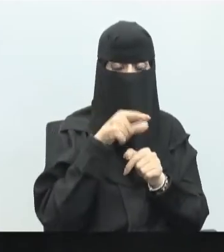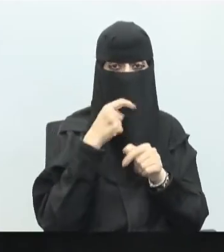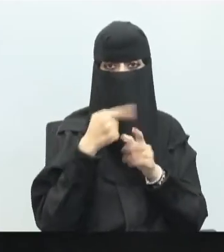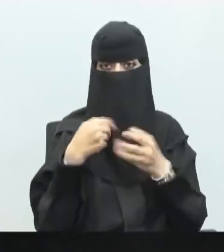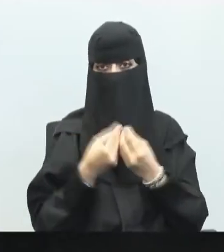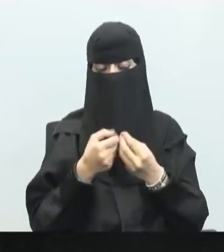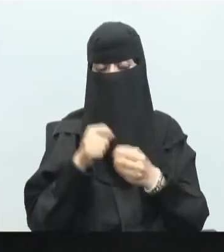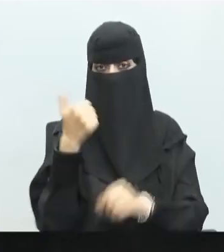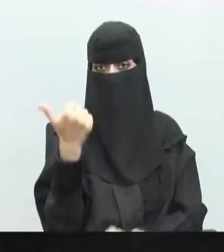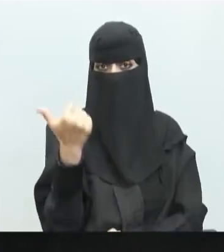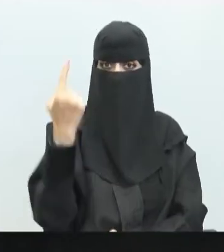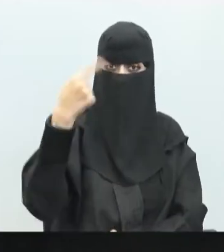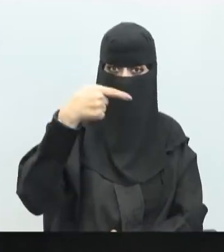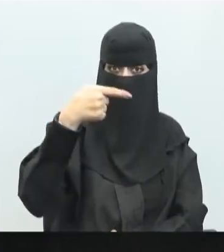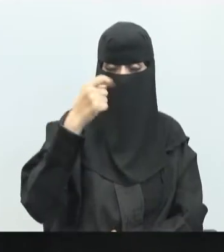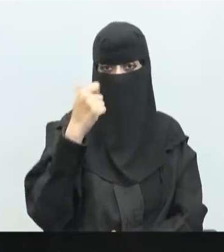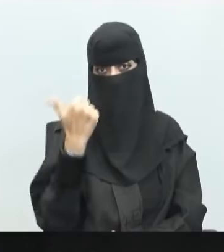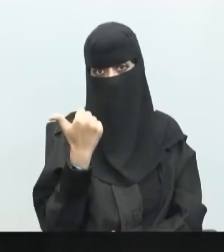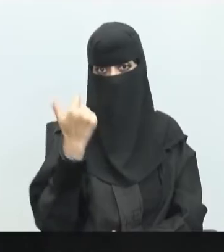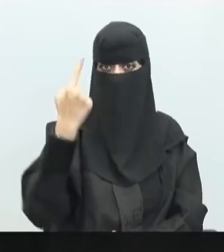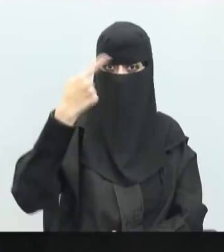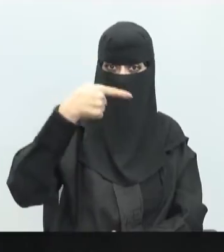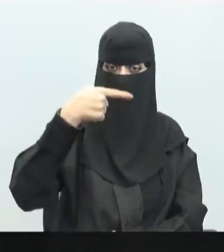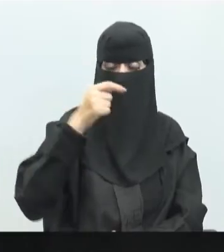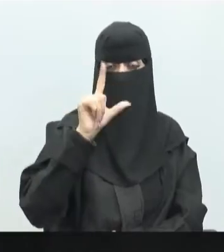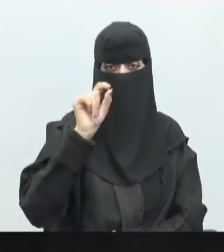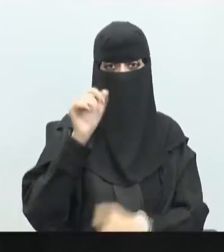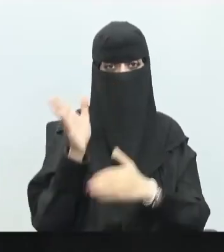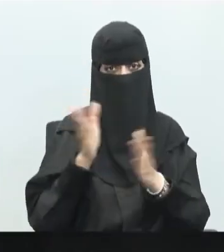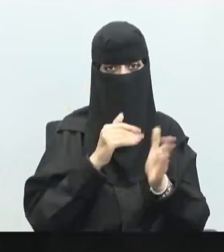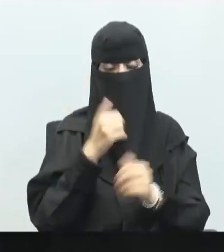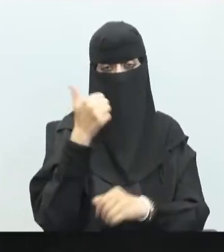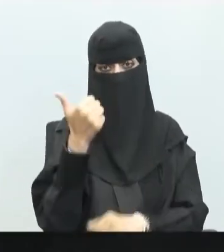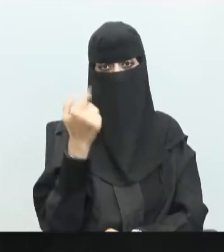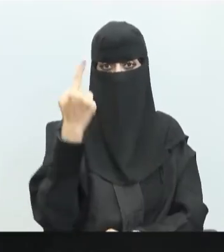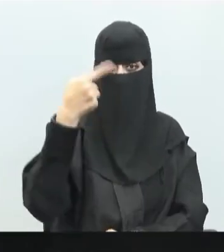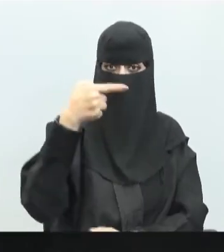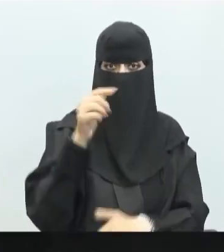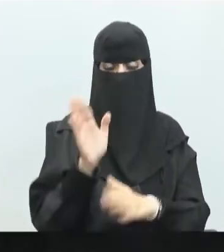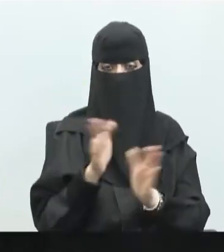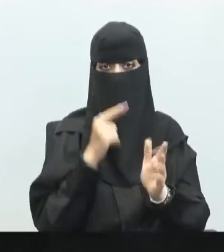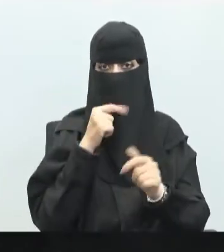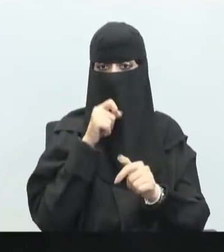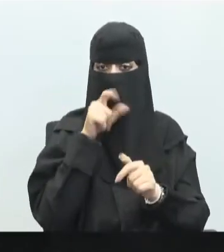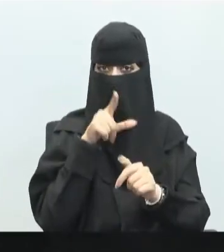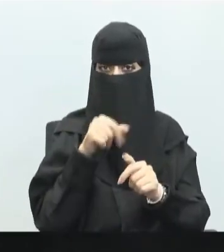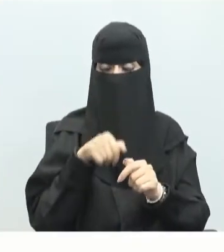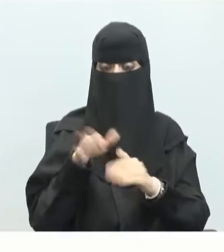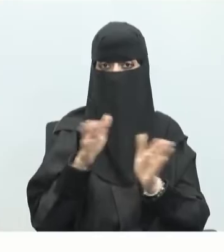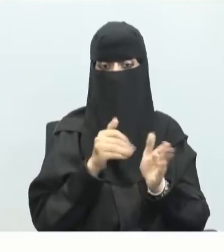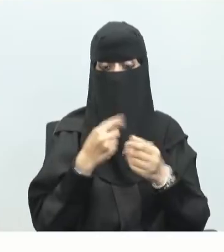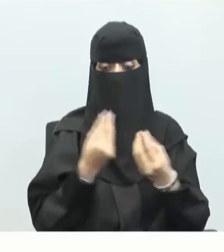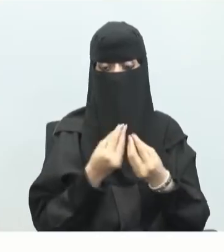مع بعض يلا 16 احسنتم سته عشر اذا نطق العدد 16